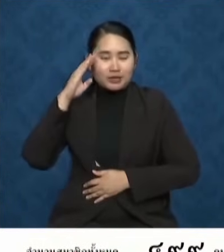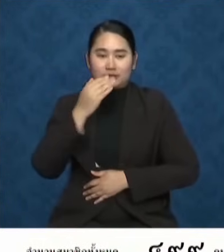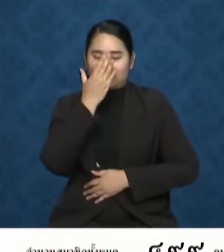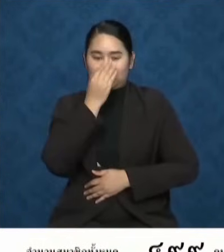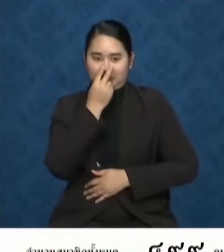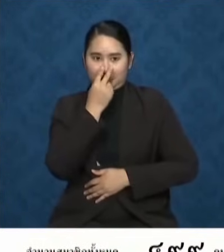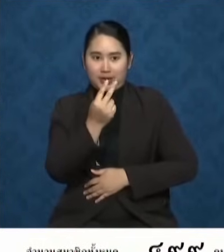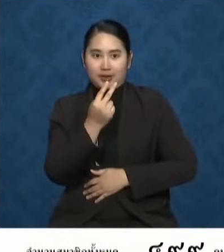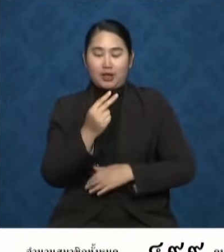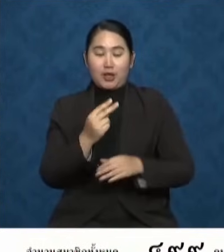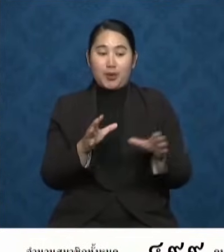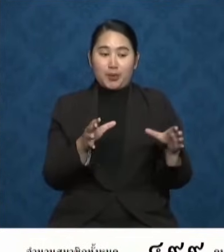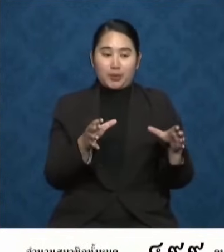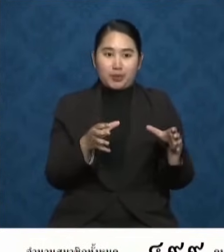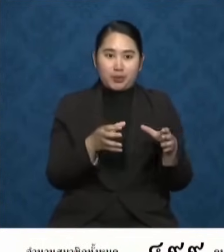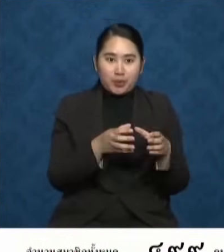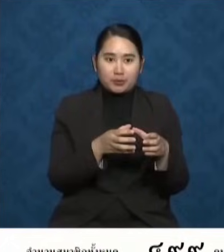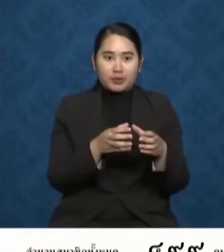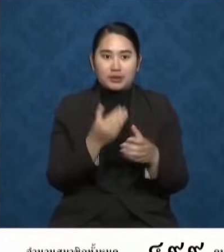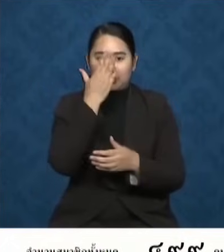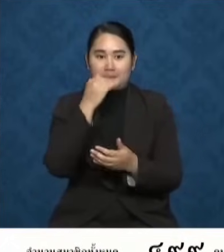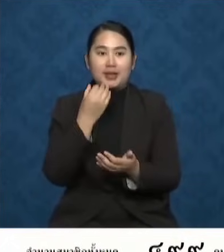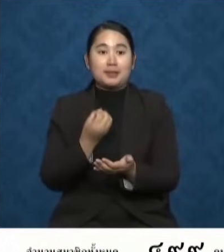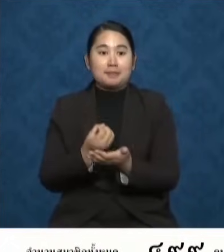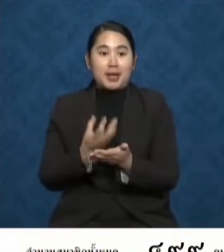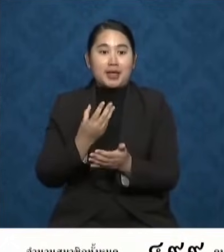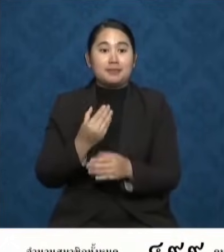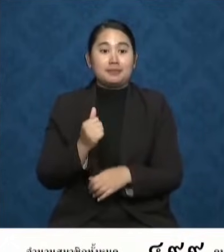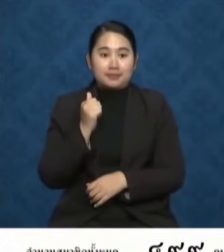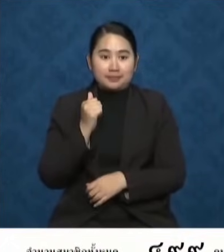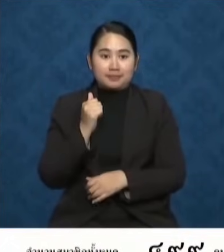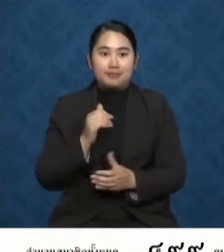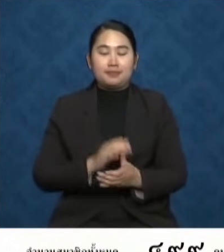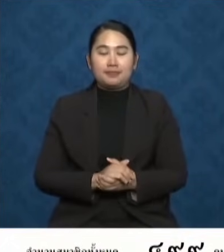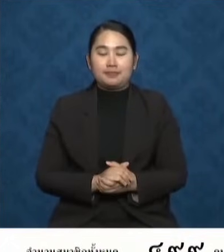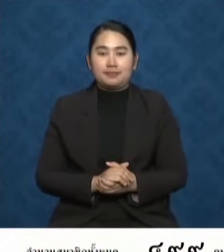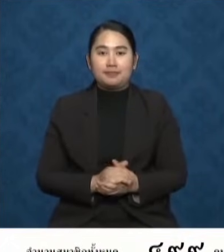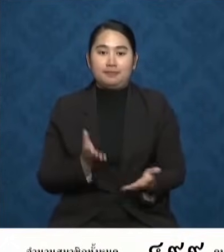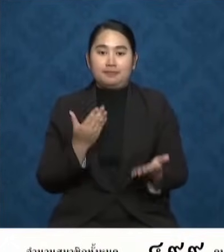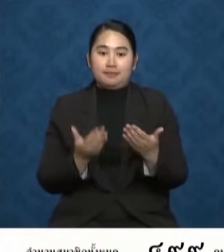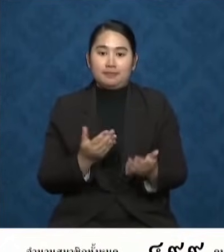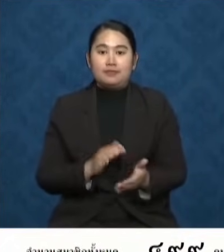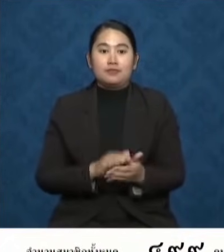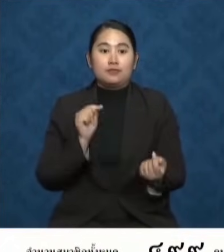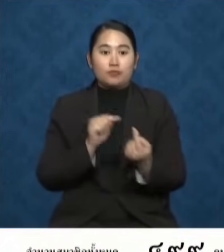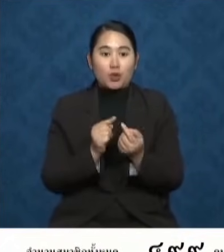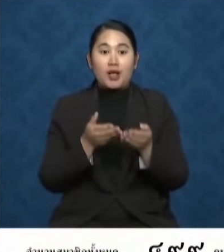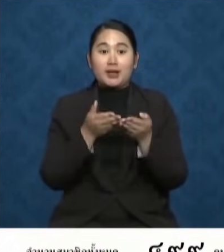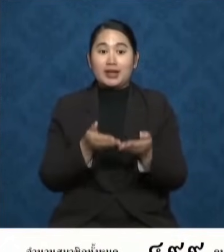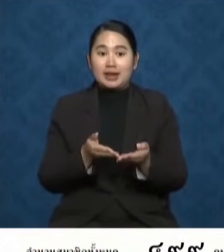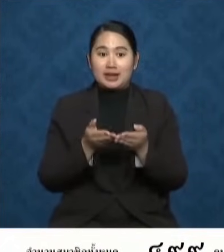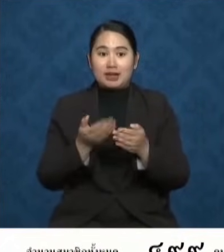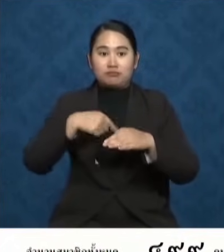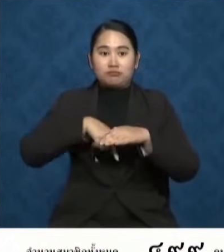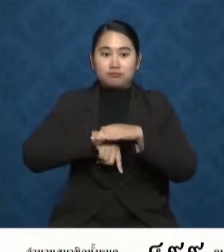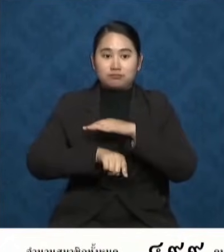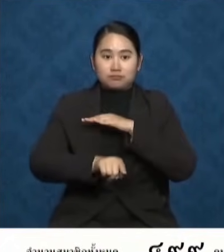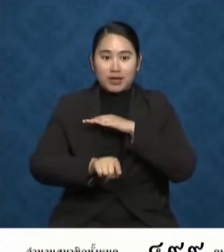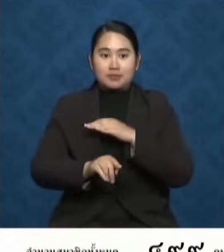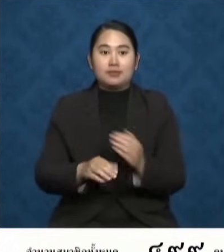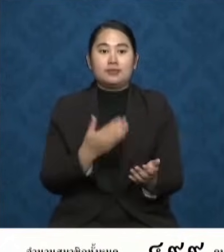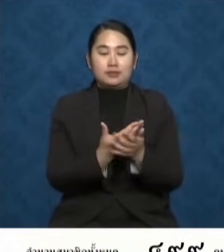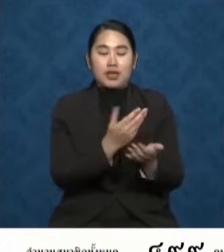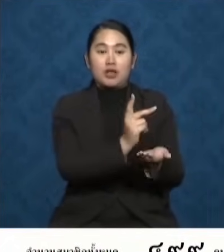ยอะอยู่ทำไมไม่ลดรวมไปถึงเรื่องของการเรื่องเรือดำน้ำนะครับแล้วก็ไปถึง